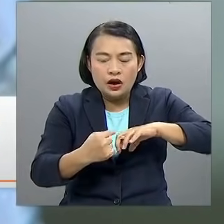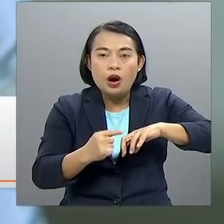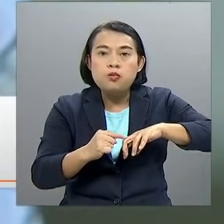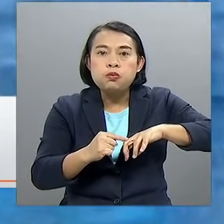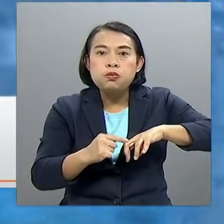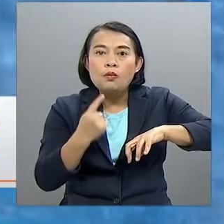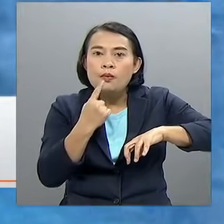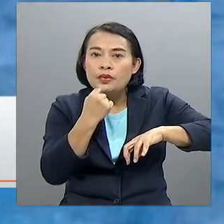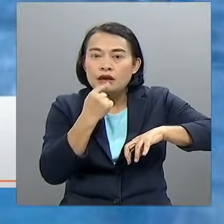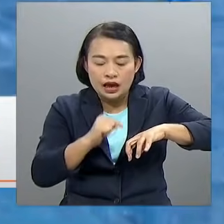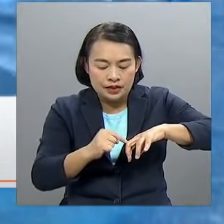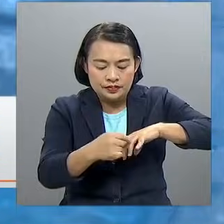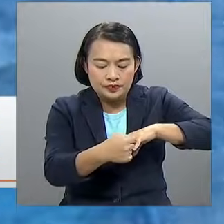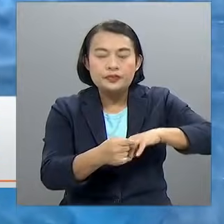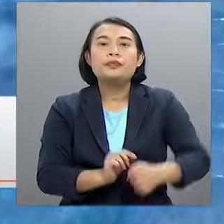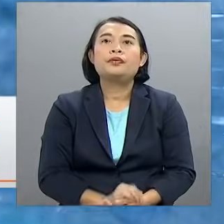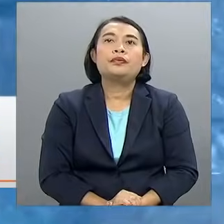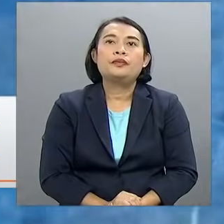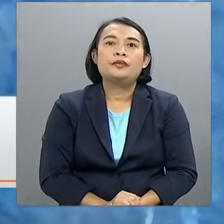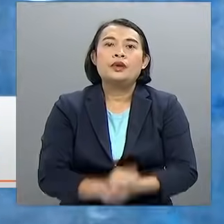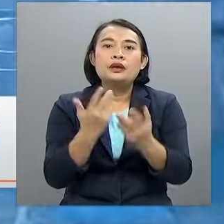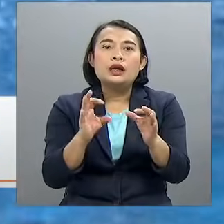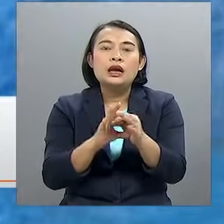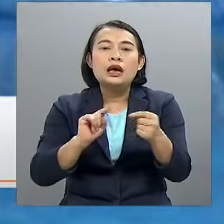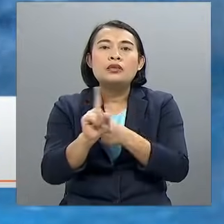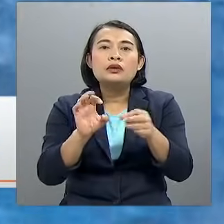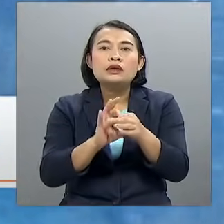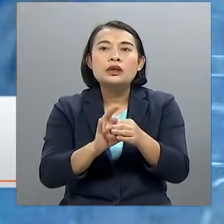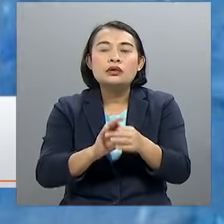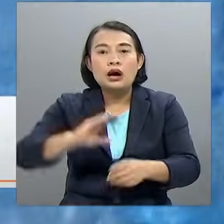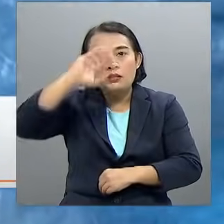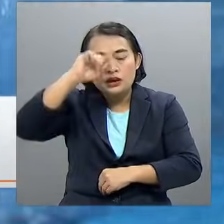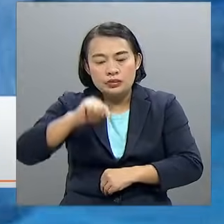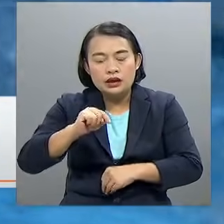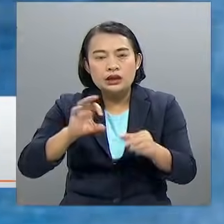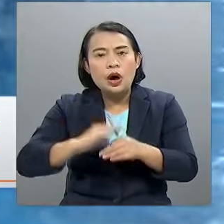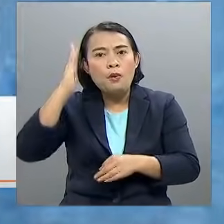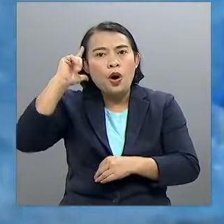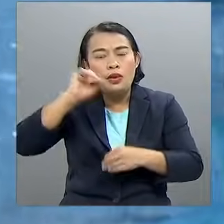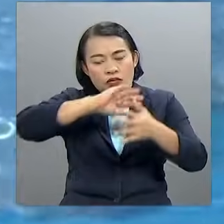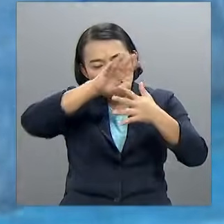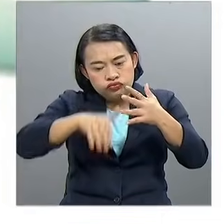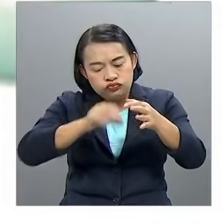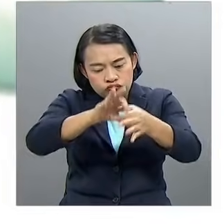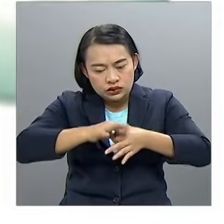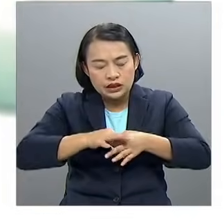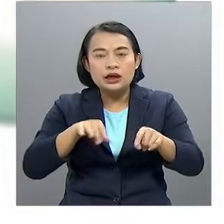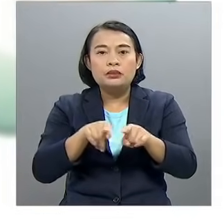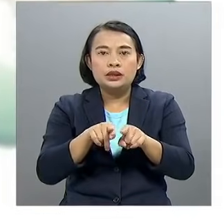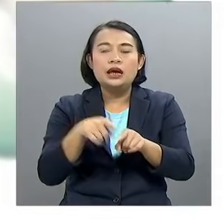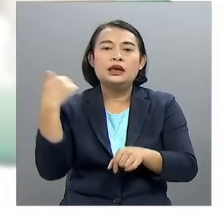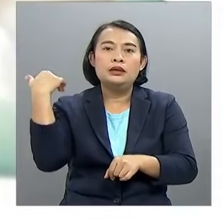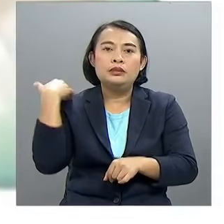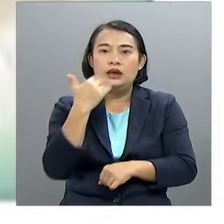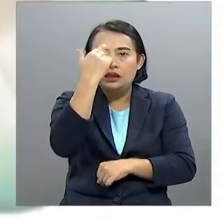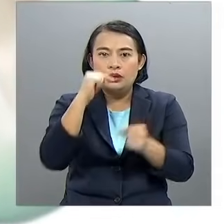โรคเกาต์ก็เป็นโรคที่ติดต่อทางกรรมพันธุ์ด้วยนะครับส่งต่อจากรุ่นคุณพ่อคุณแม่สู่รุ่นลูกดังนั้นถ้าหากมีประวัติคน